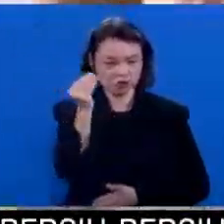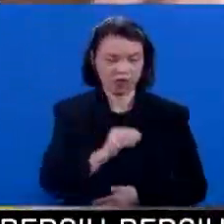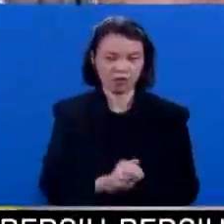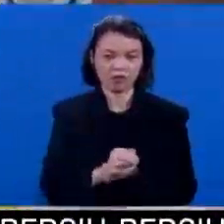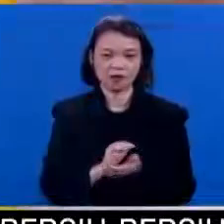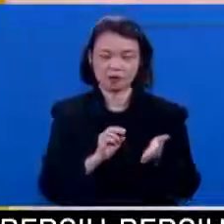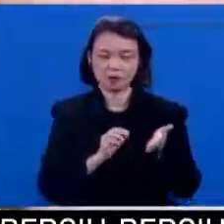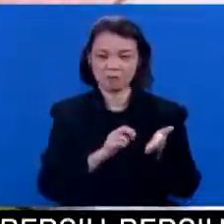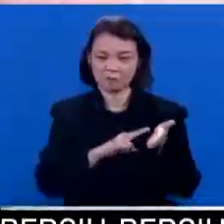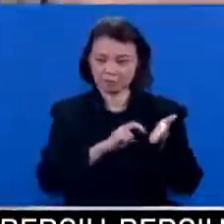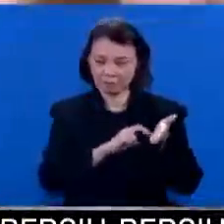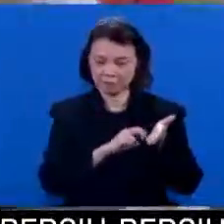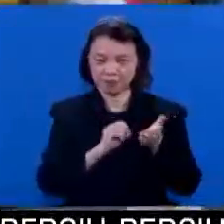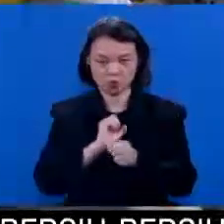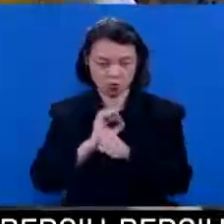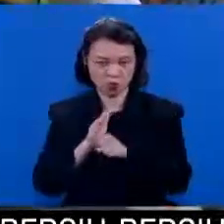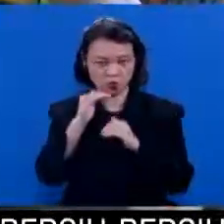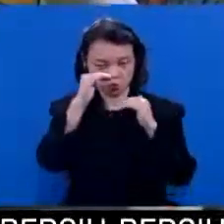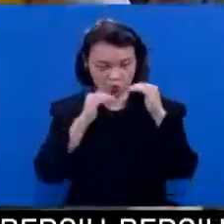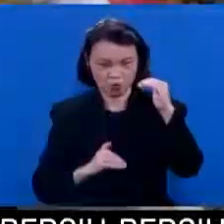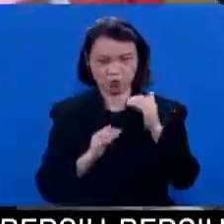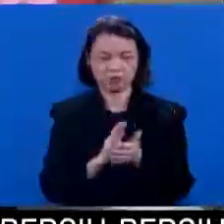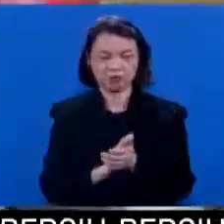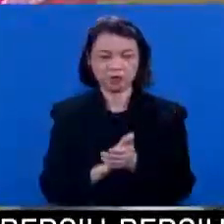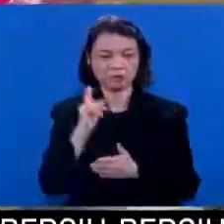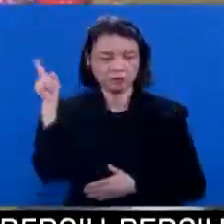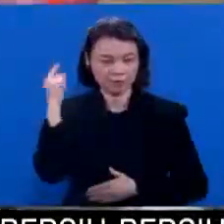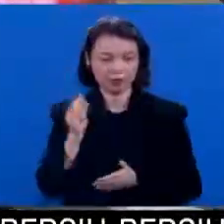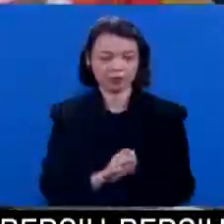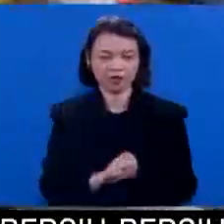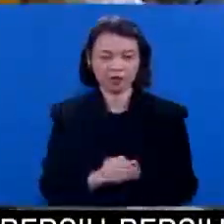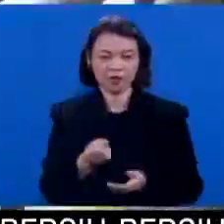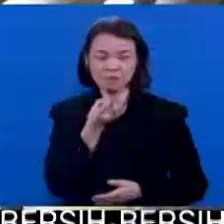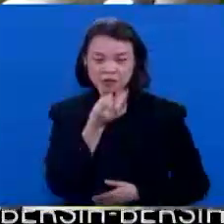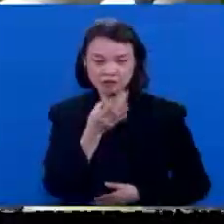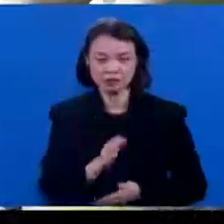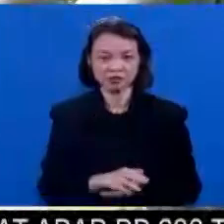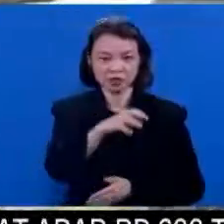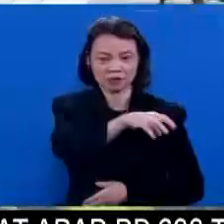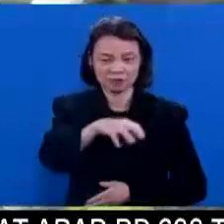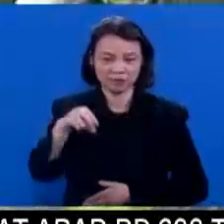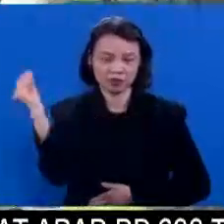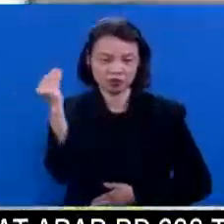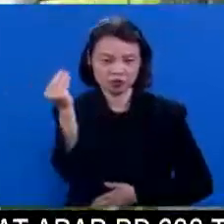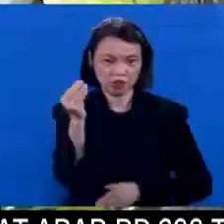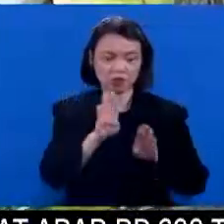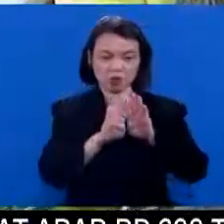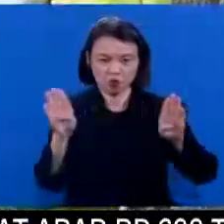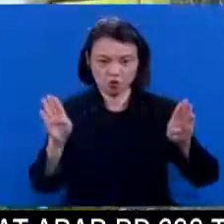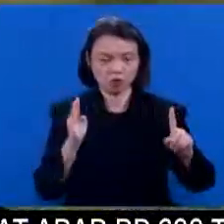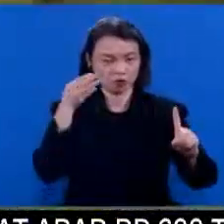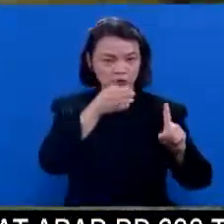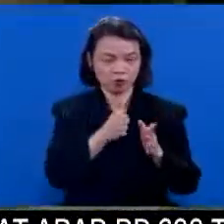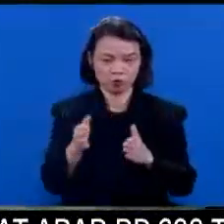COVID-19. Pemerintah daerah pun sudah mengizinkan sejumlah tempat wisata buka lagi dengan menerapkan protokol kesehatan yang ketat. Di